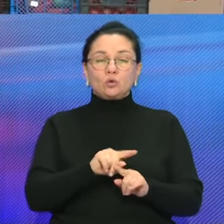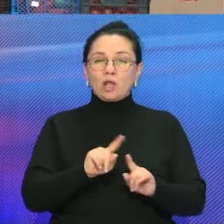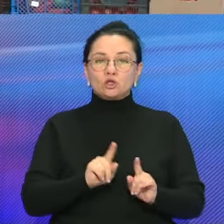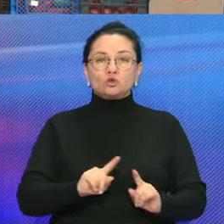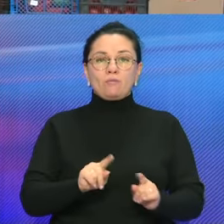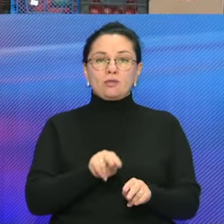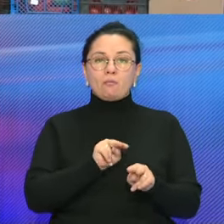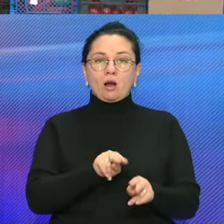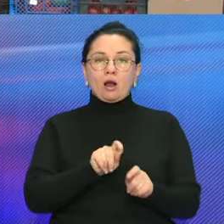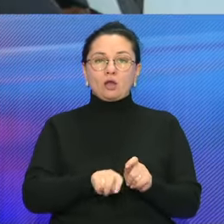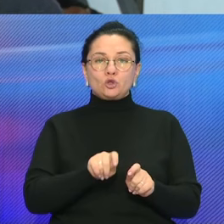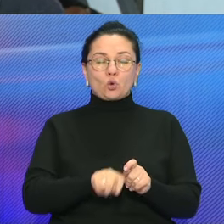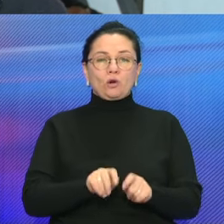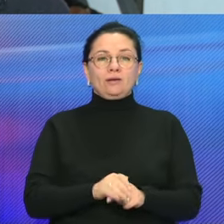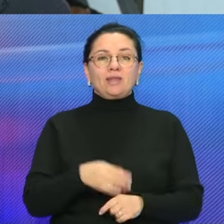кантролі.